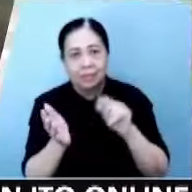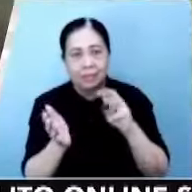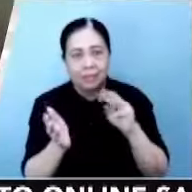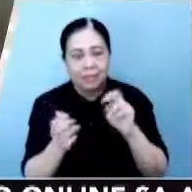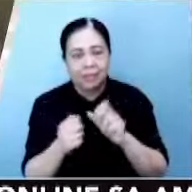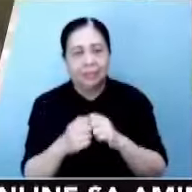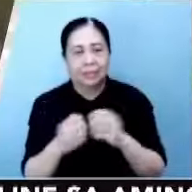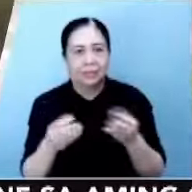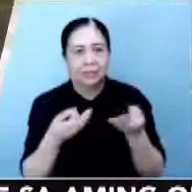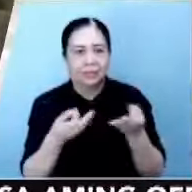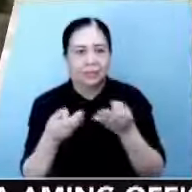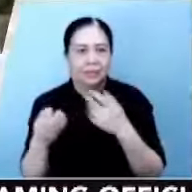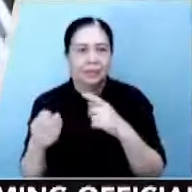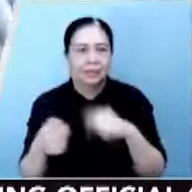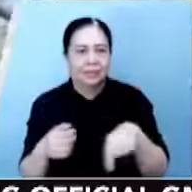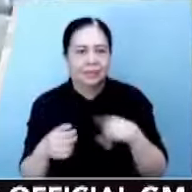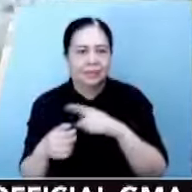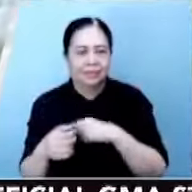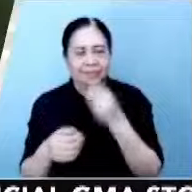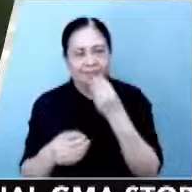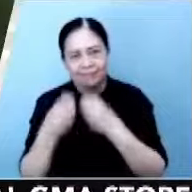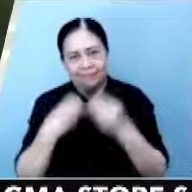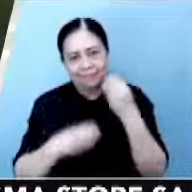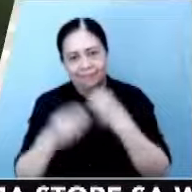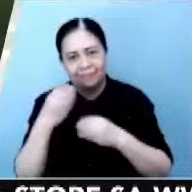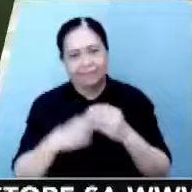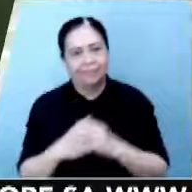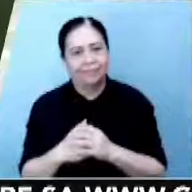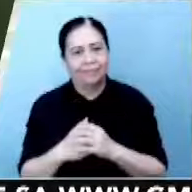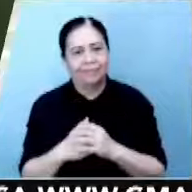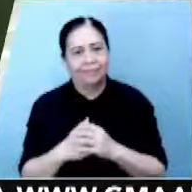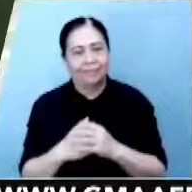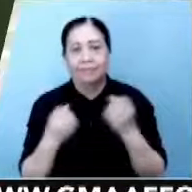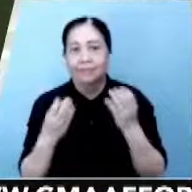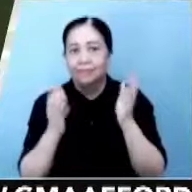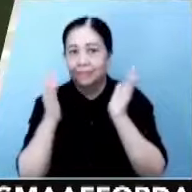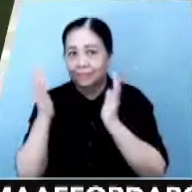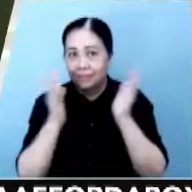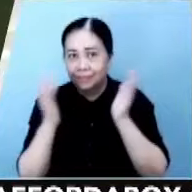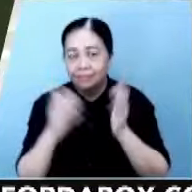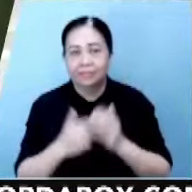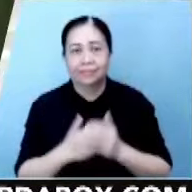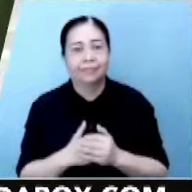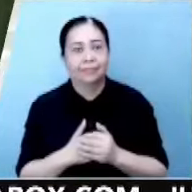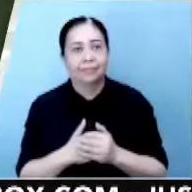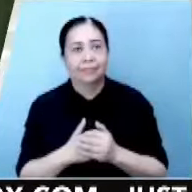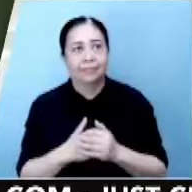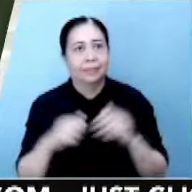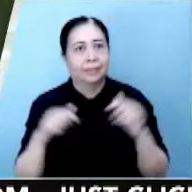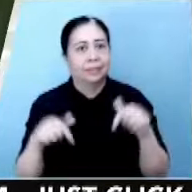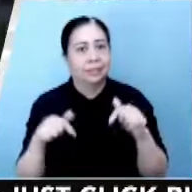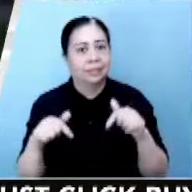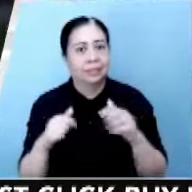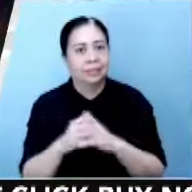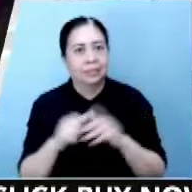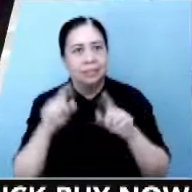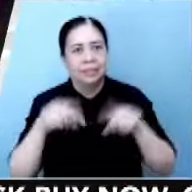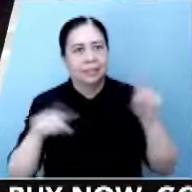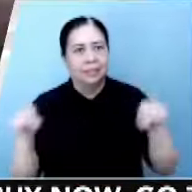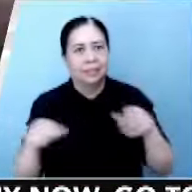sa inihanda nating pagkain. Marami tayong nasa-serve dahil this one is a multidisciplinary.